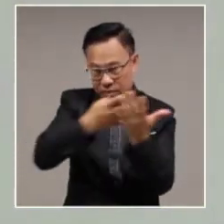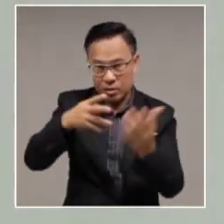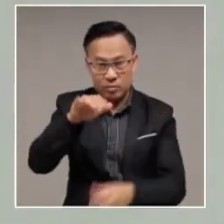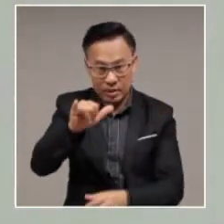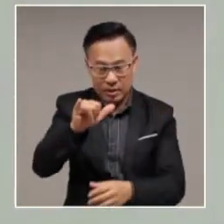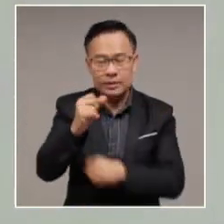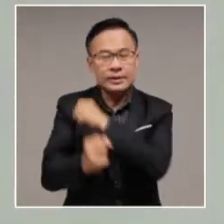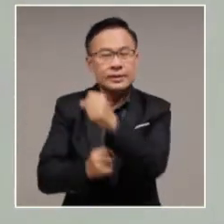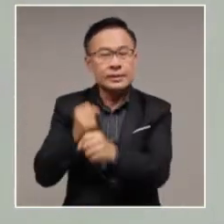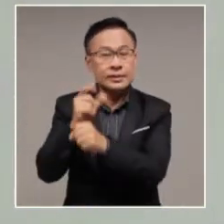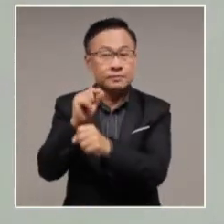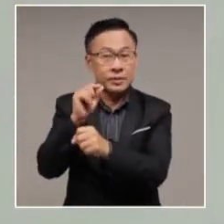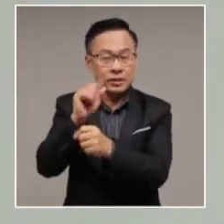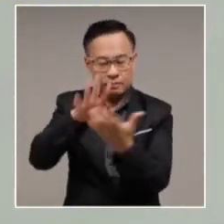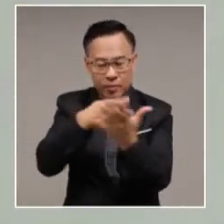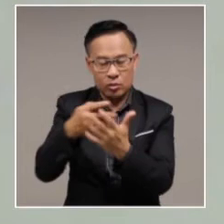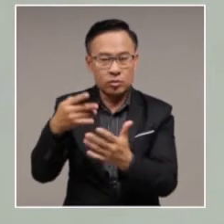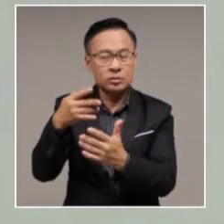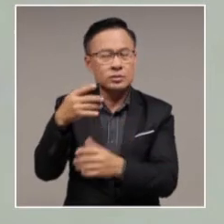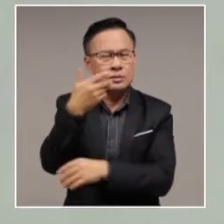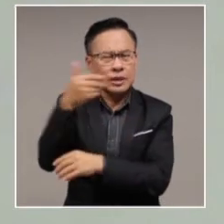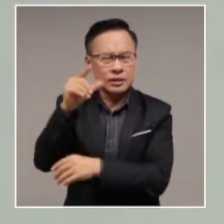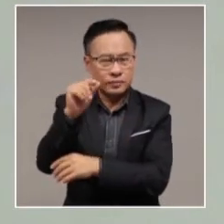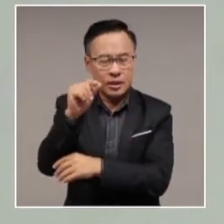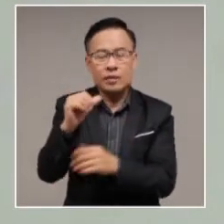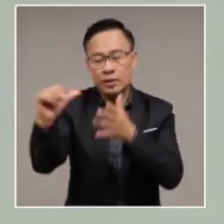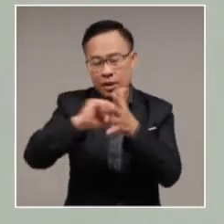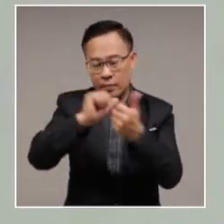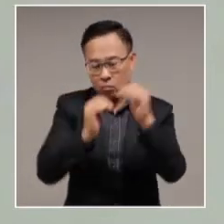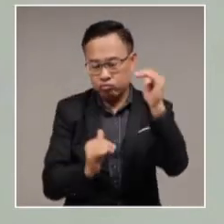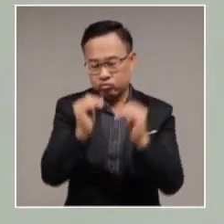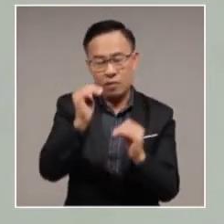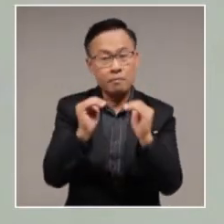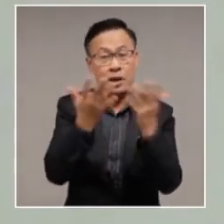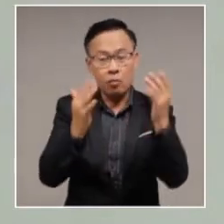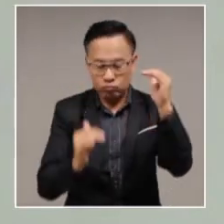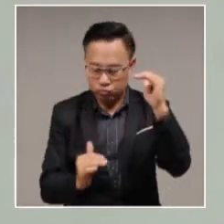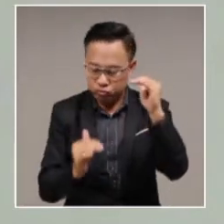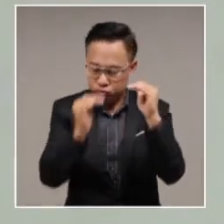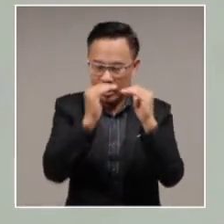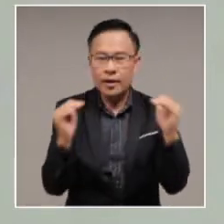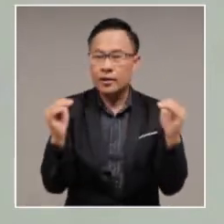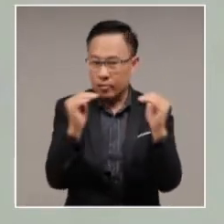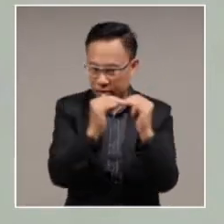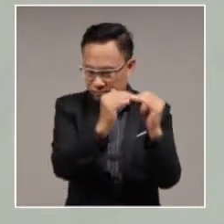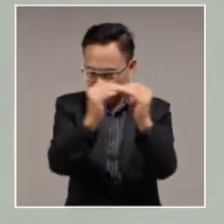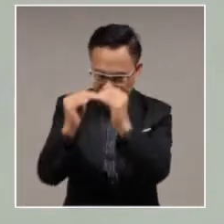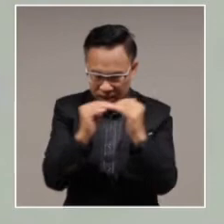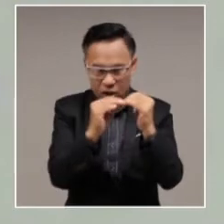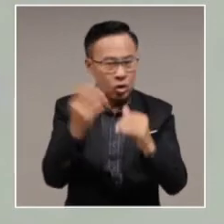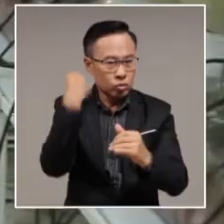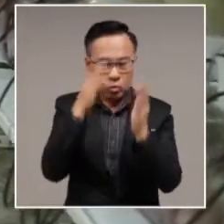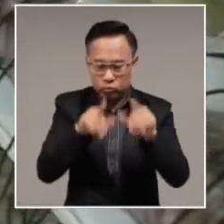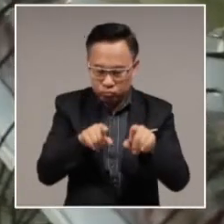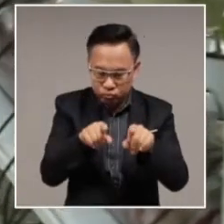นยุทธศาสตร์20ปีใช่ไหมคะเป็นเรื่องของการลดความเหลื่อมล้ำสร้างความเป็นธรรมและความเสมอภาค